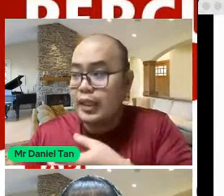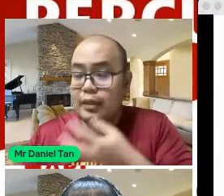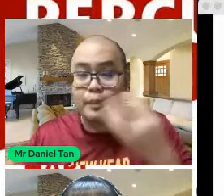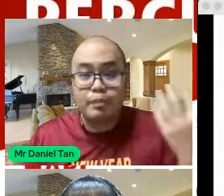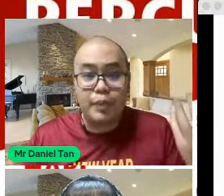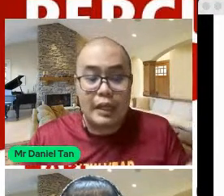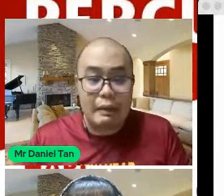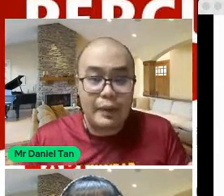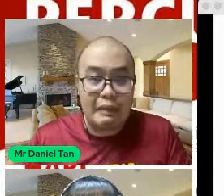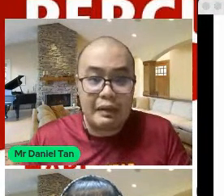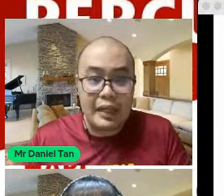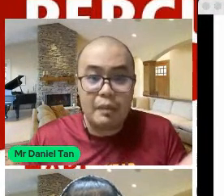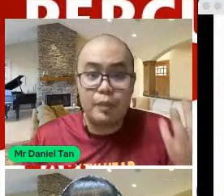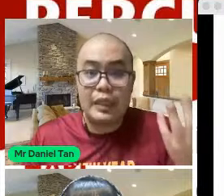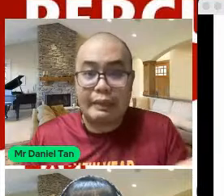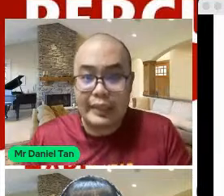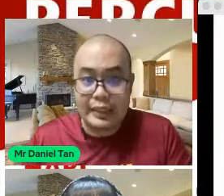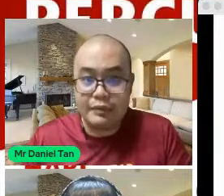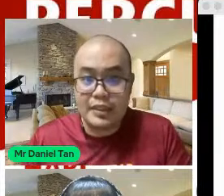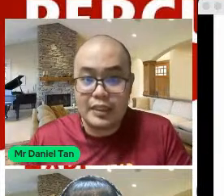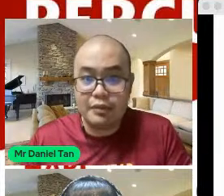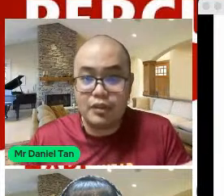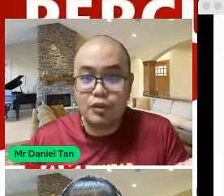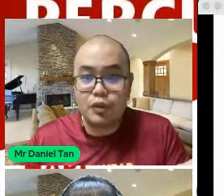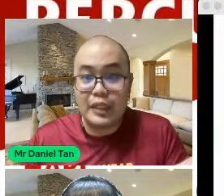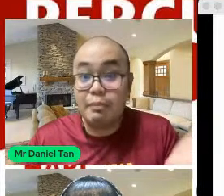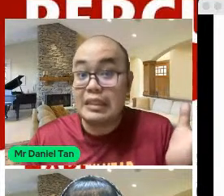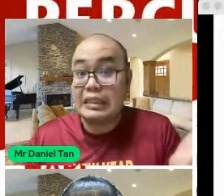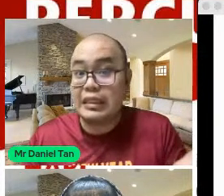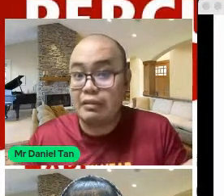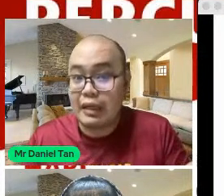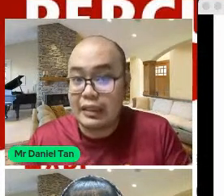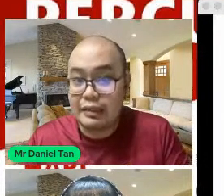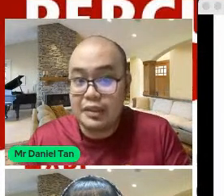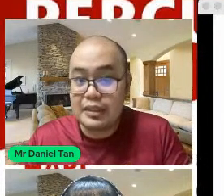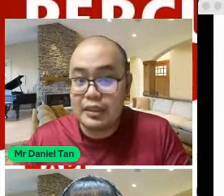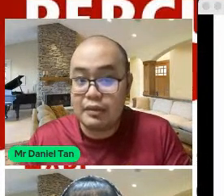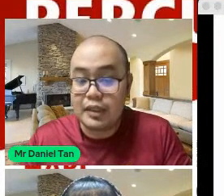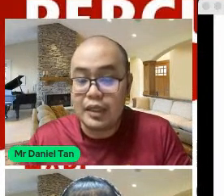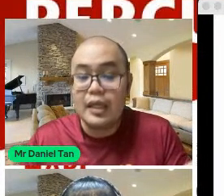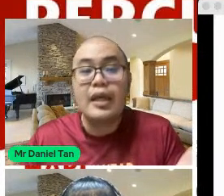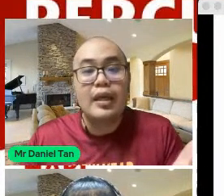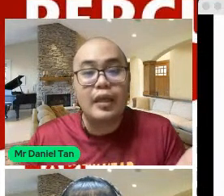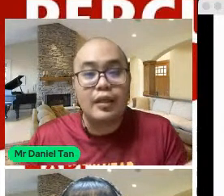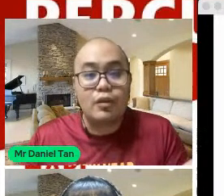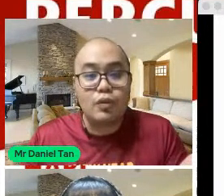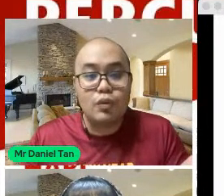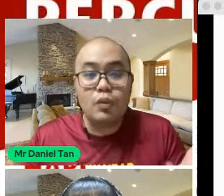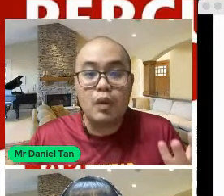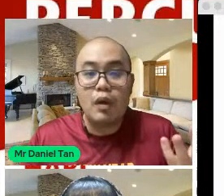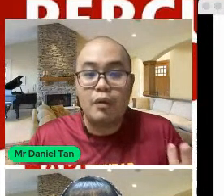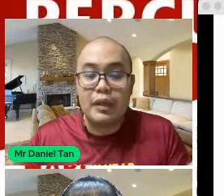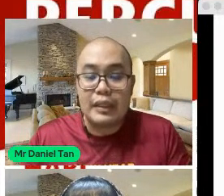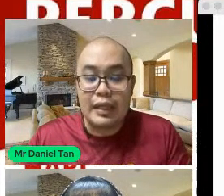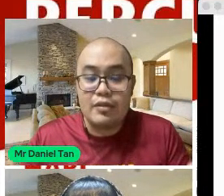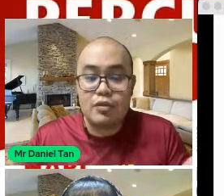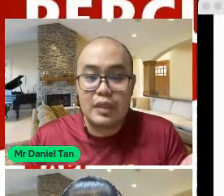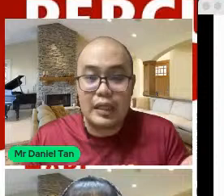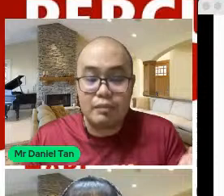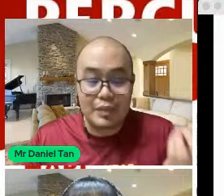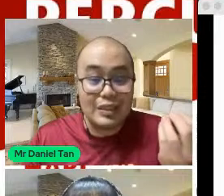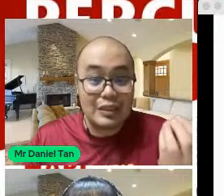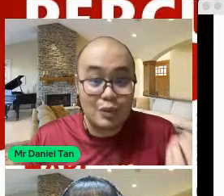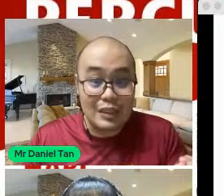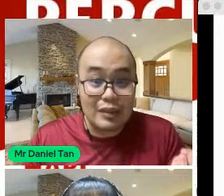buatkan perkara-perkara yang memudharatkan diri sendiri contohnya mencederakan diri sendiri itu orang lain